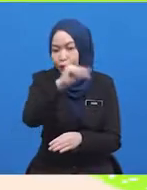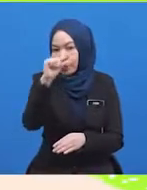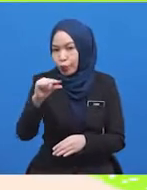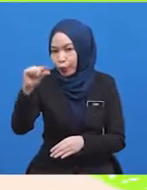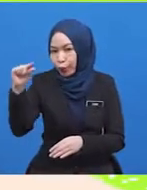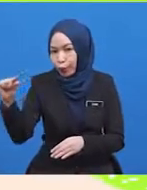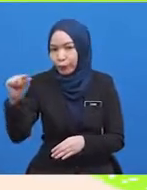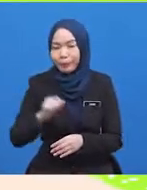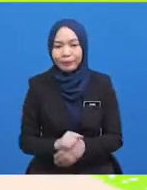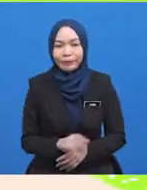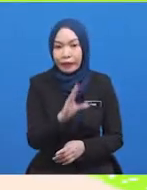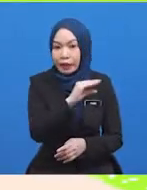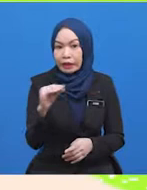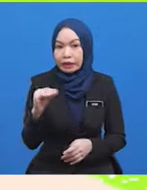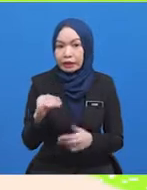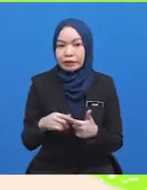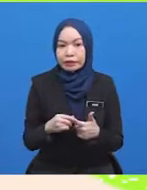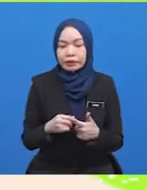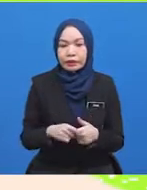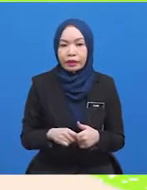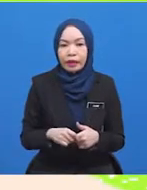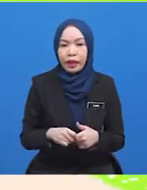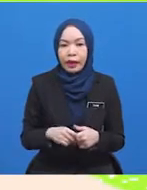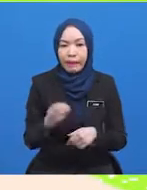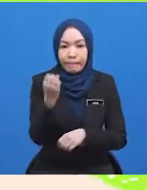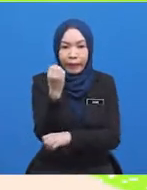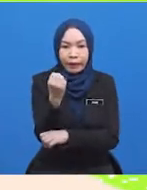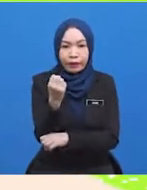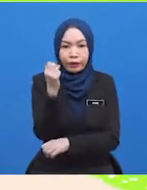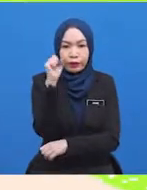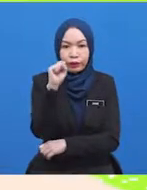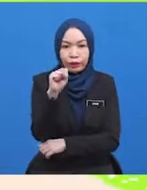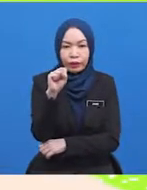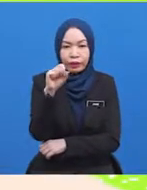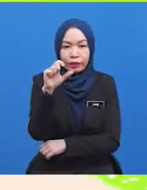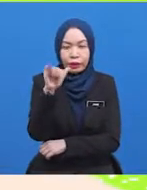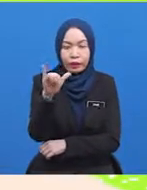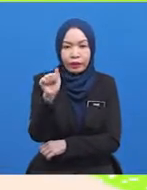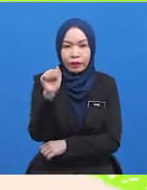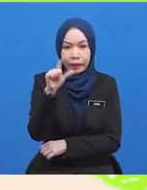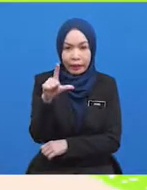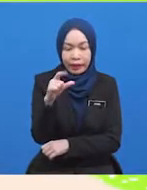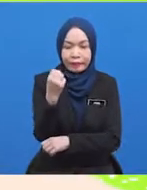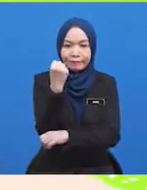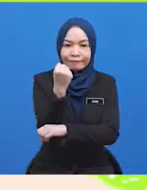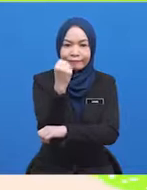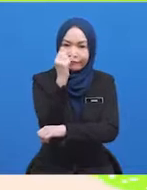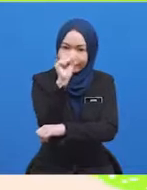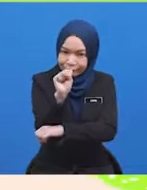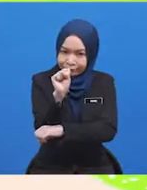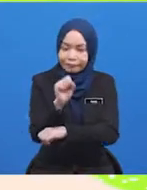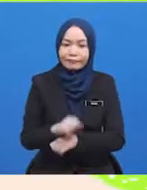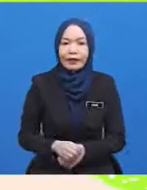Kedua ialah batu shell yang mempunyai komposisi lempung dan menghasilkan bentuk muka